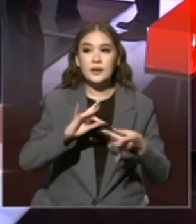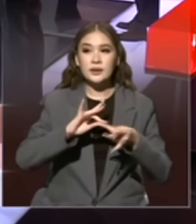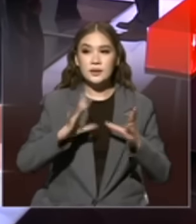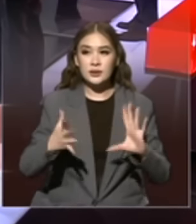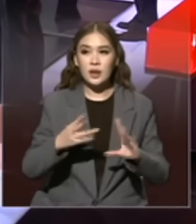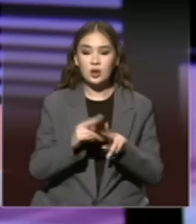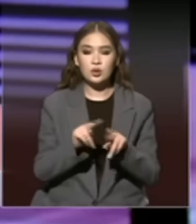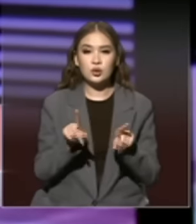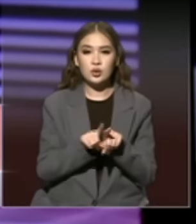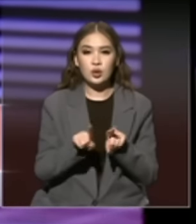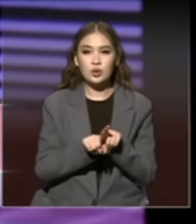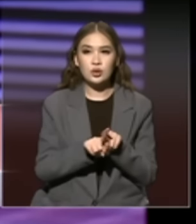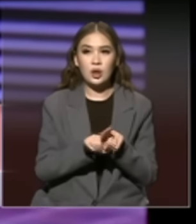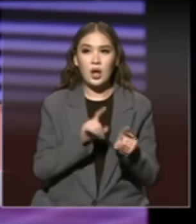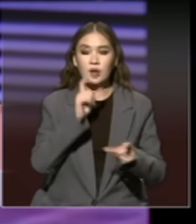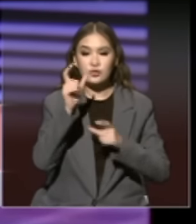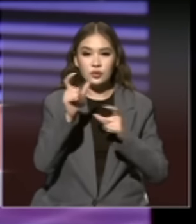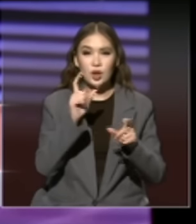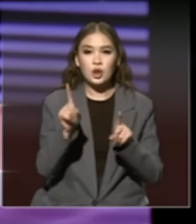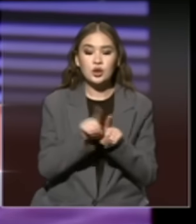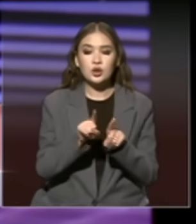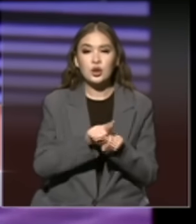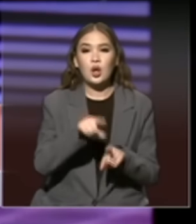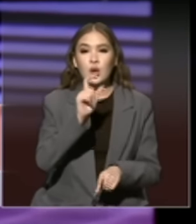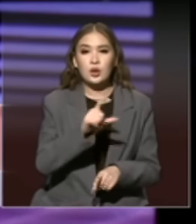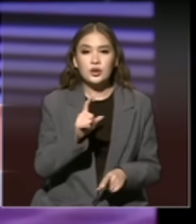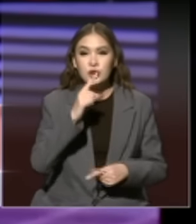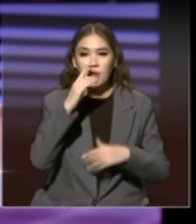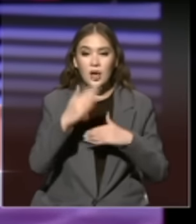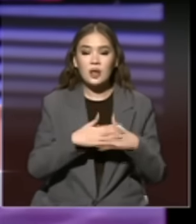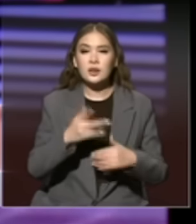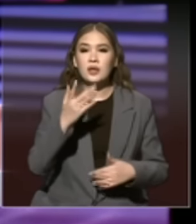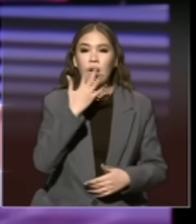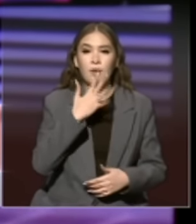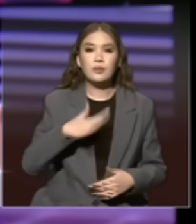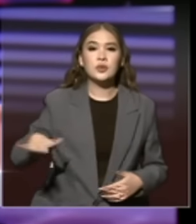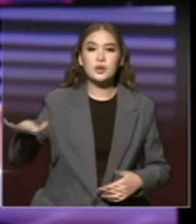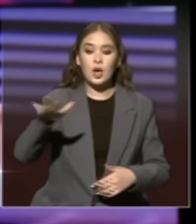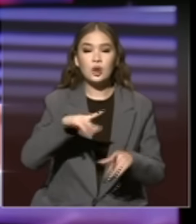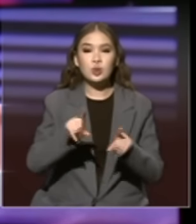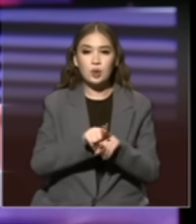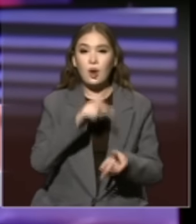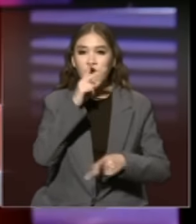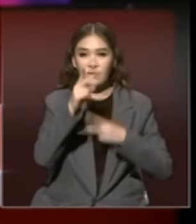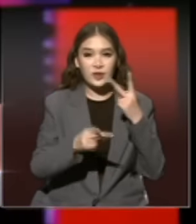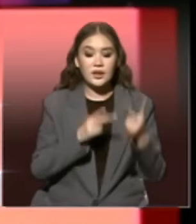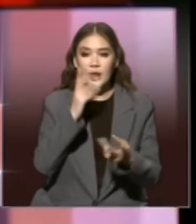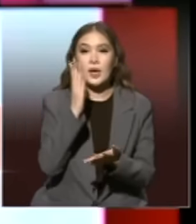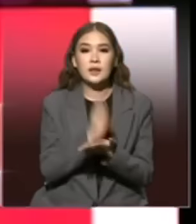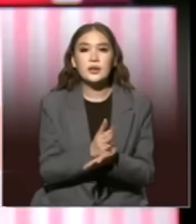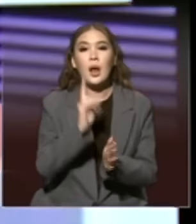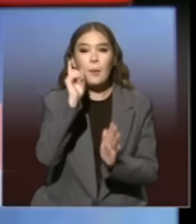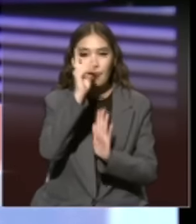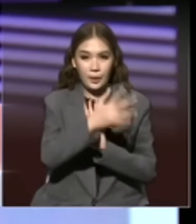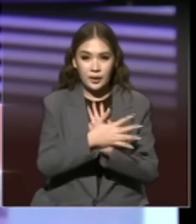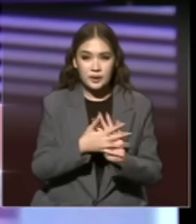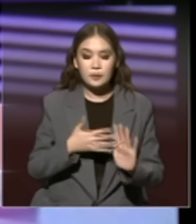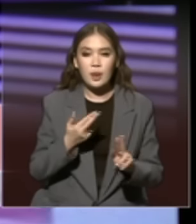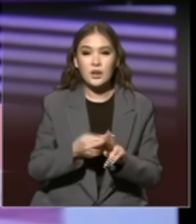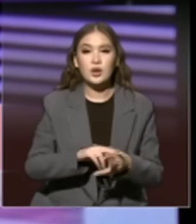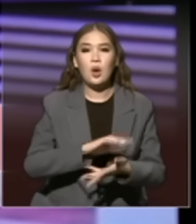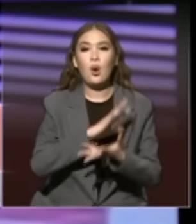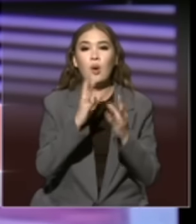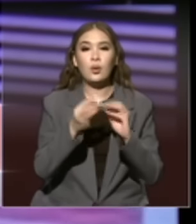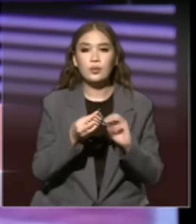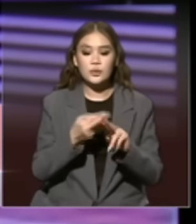Жаңа біздің әріптестеріміз айтып жатыр, жақын шетелдерден келіп көріп жатыр, араласып жатыр. Оның бәрі түсінікті. Ол қоғамдық